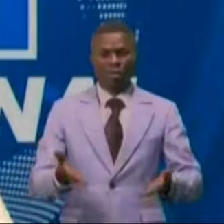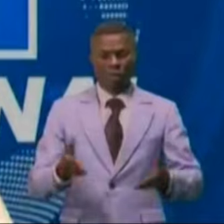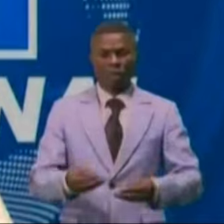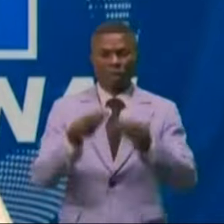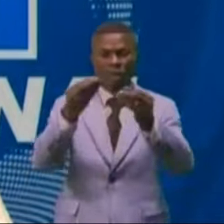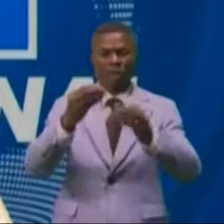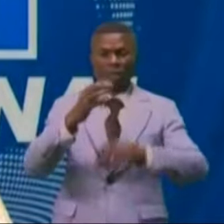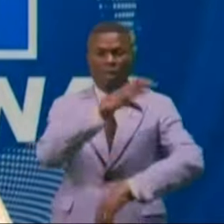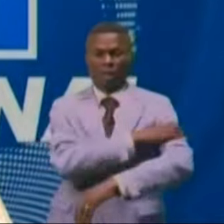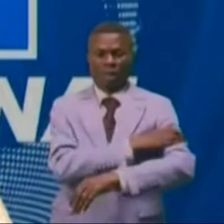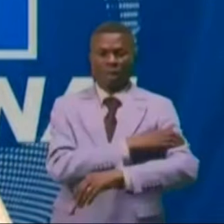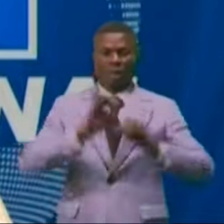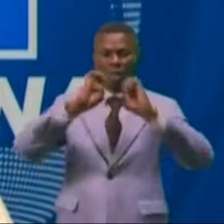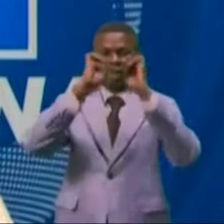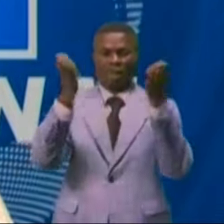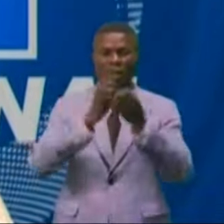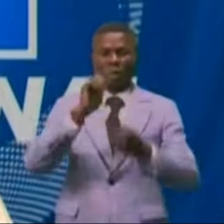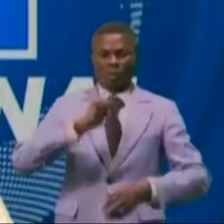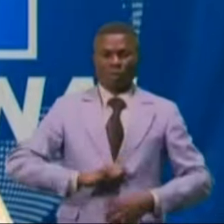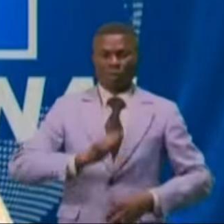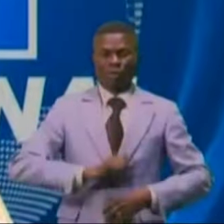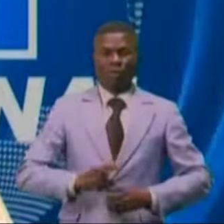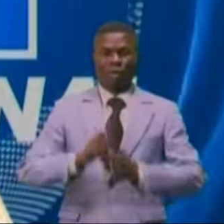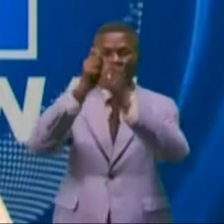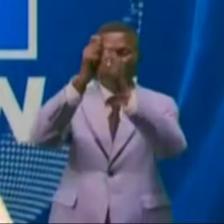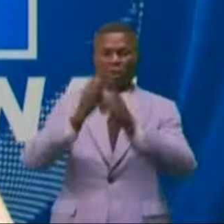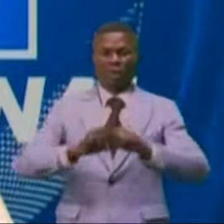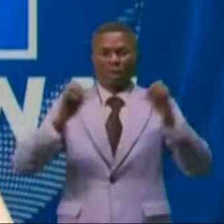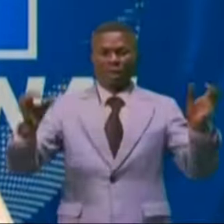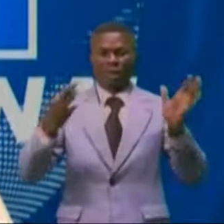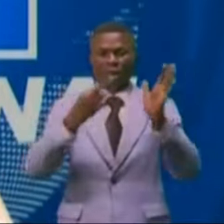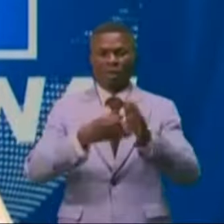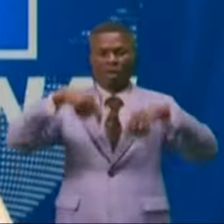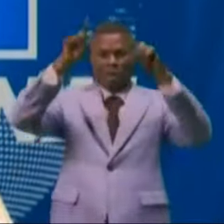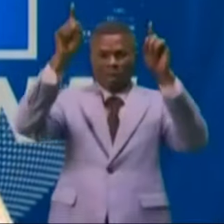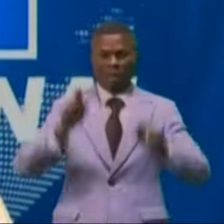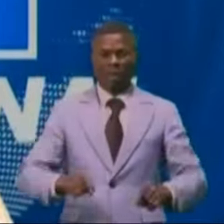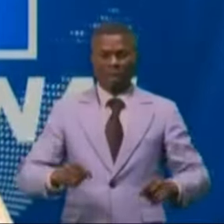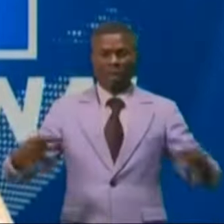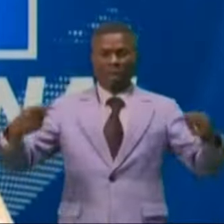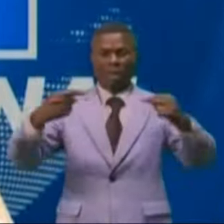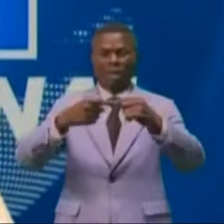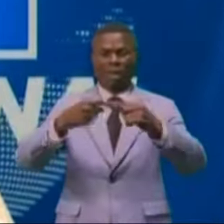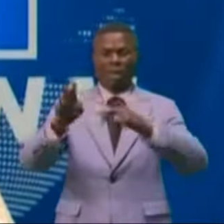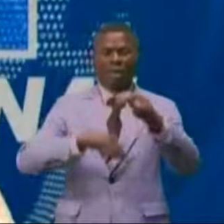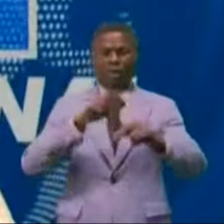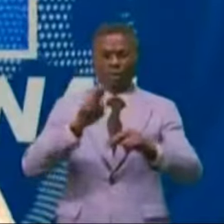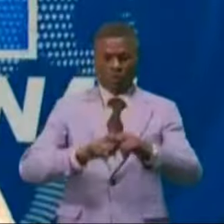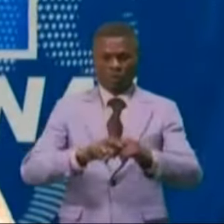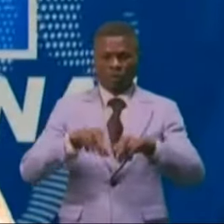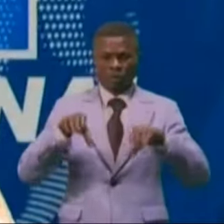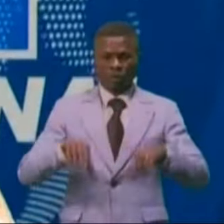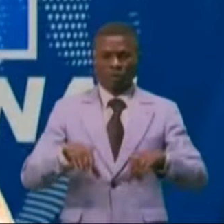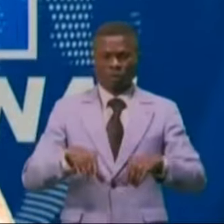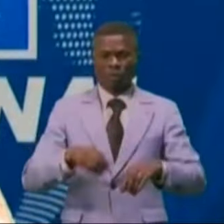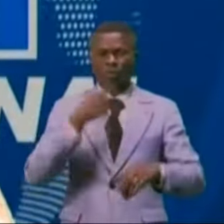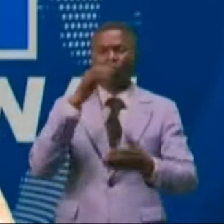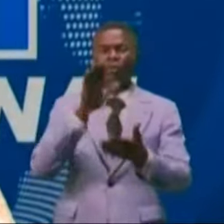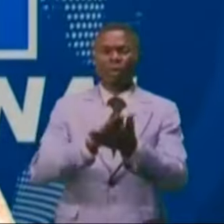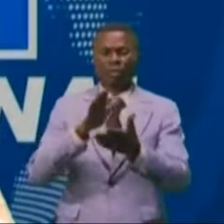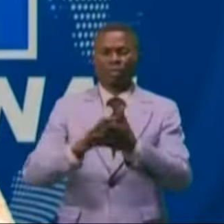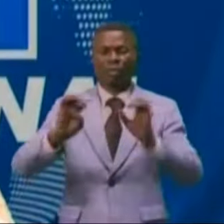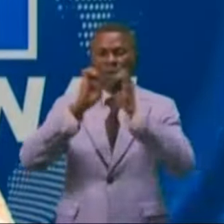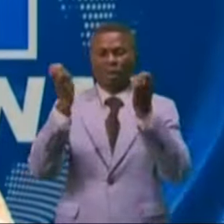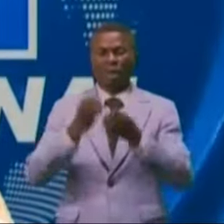au capitaine de l'ASV Club la coupe de la 58e édition de cette compétition nationale. Il a également félicité